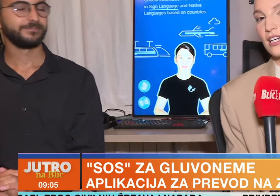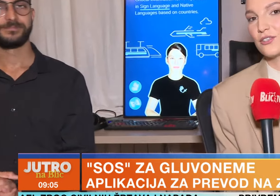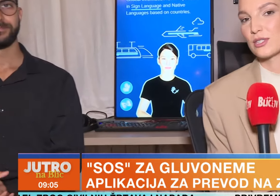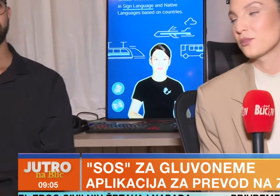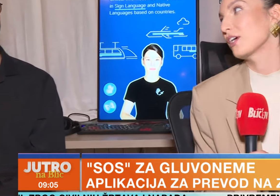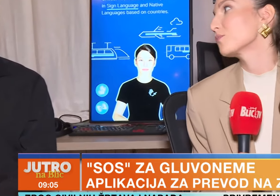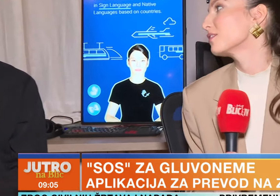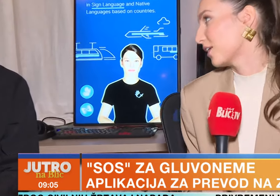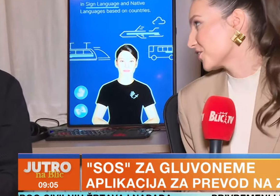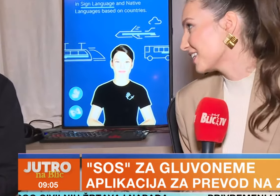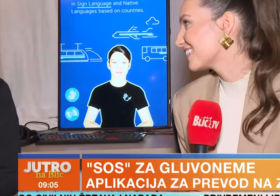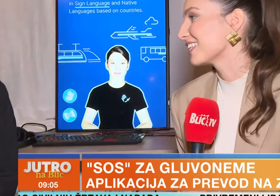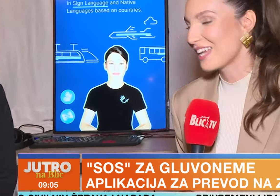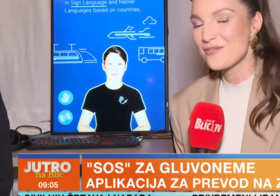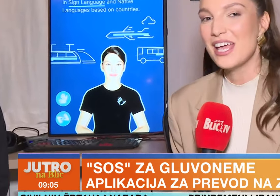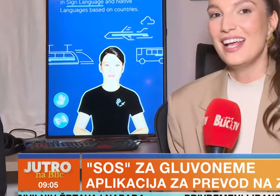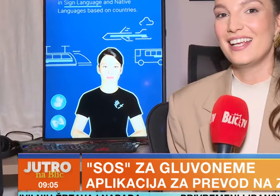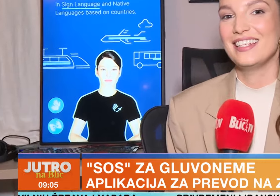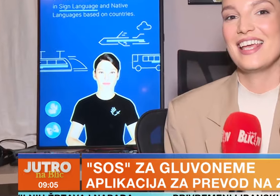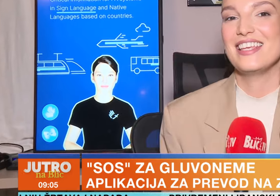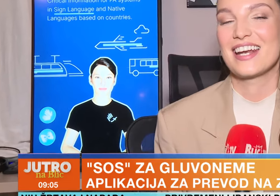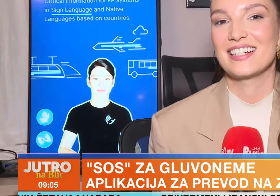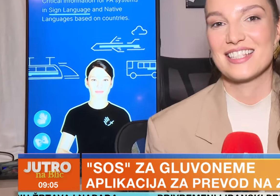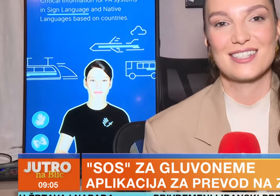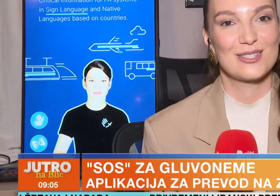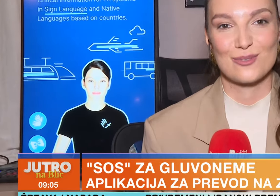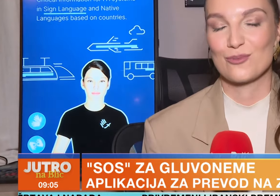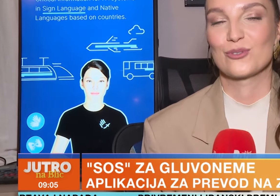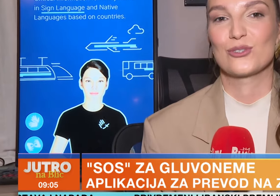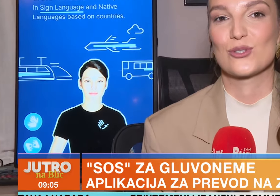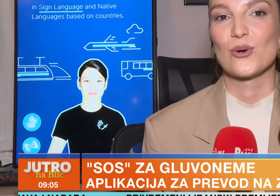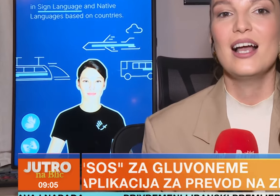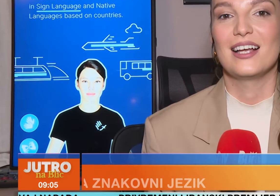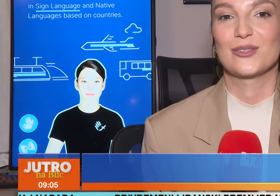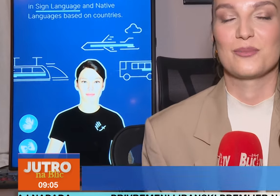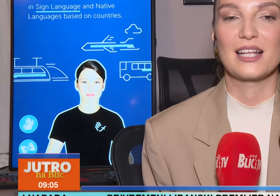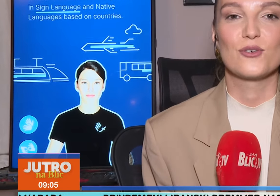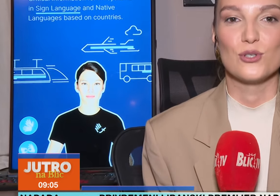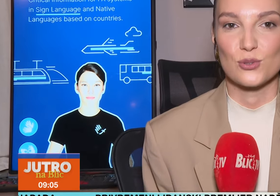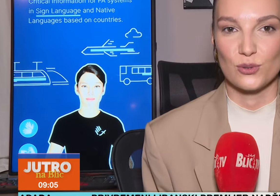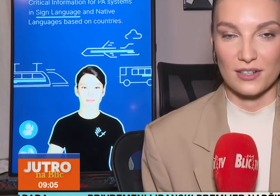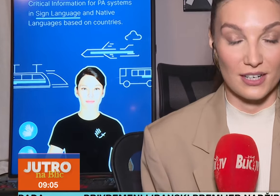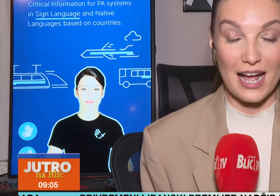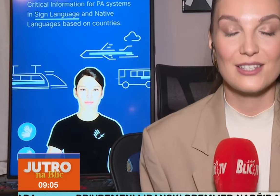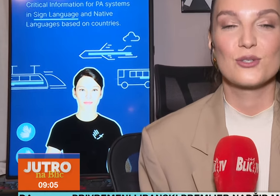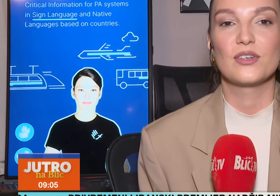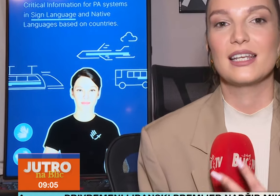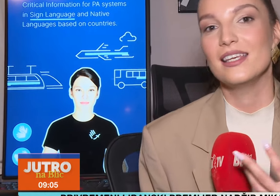eto, kratko za kraj ću samo da kažem svaka čast na samoj ideji i realizaciji, s obzirom na to da su, eto, mladi koji su